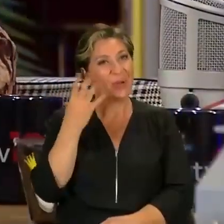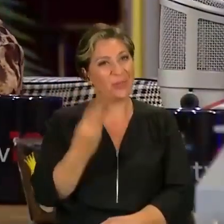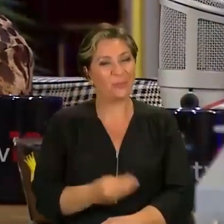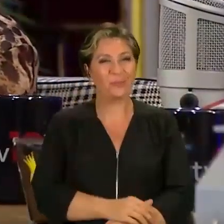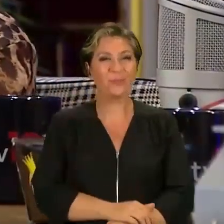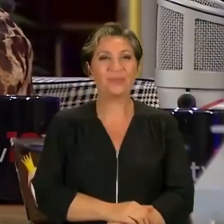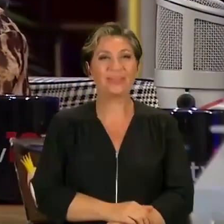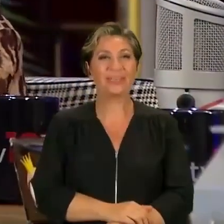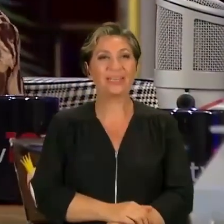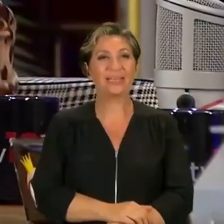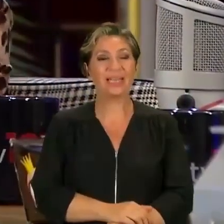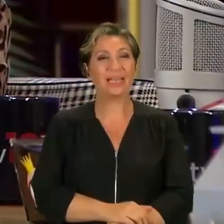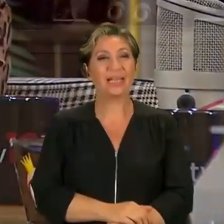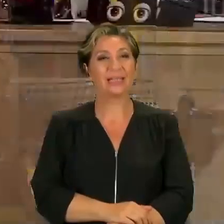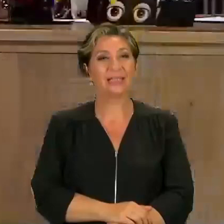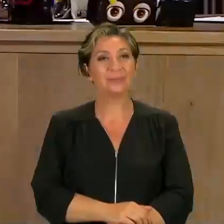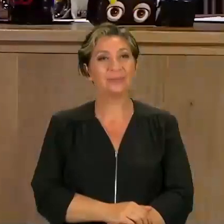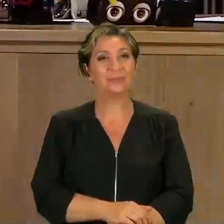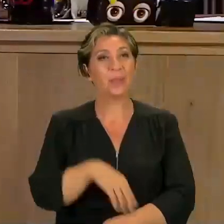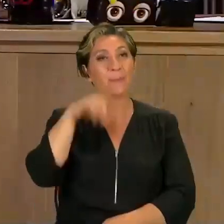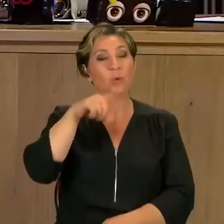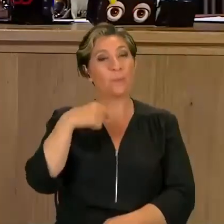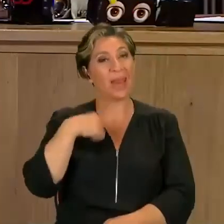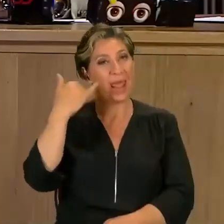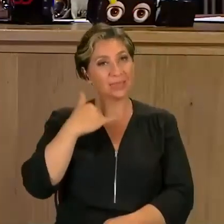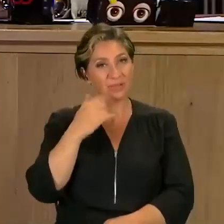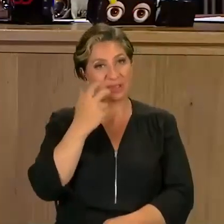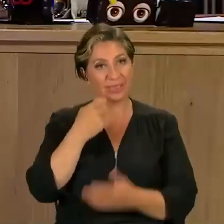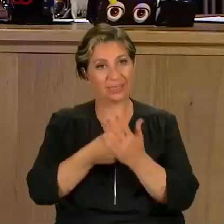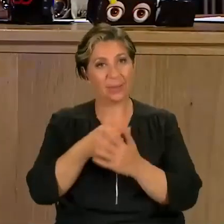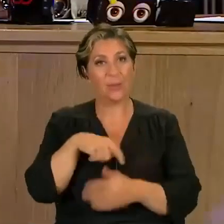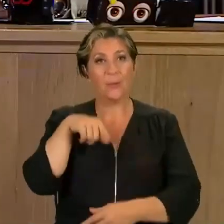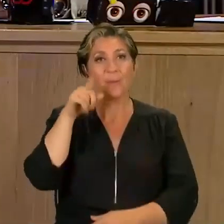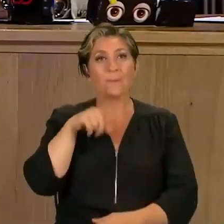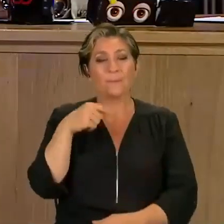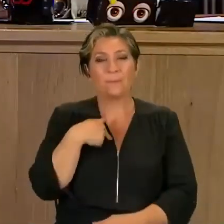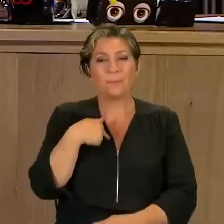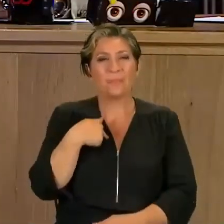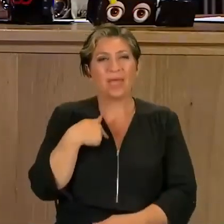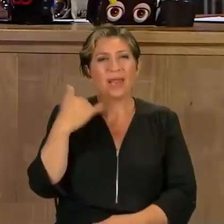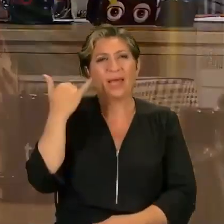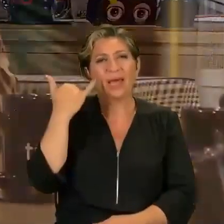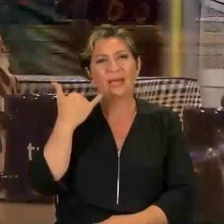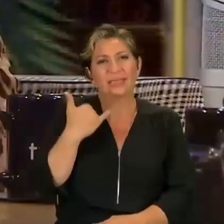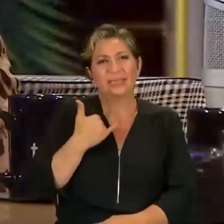oldum ayol. Peki hangi şarkıdayız? Bir gün beni ararsan. Evet. Bir gün beni